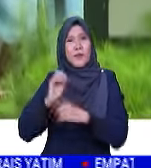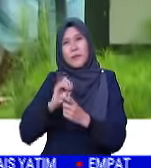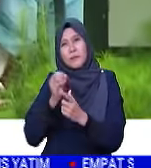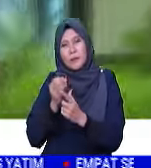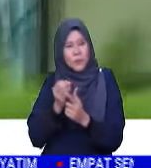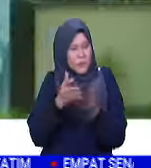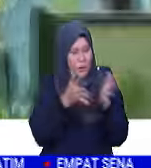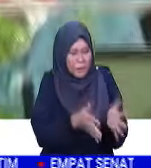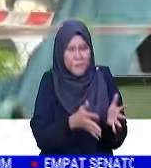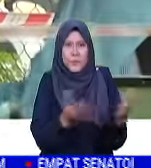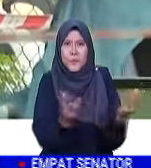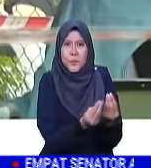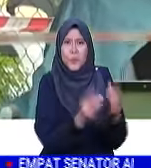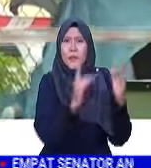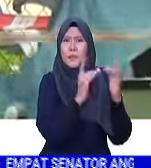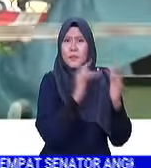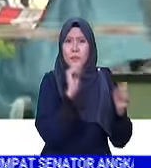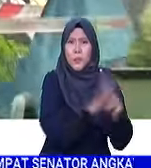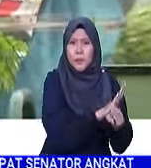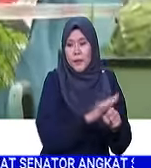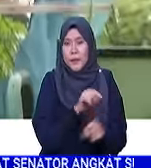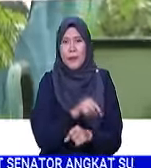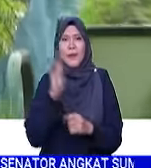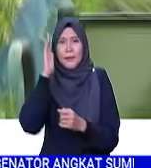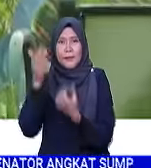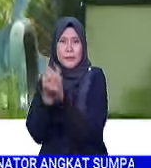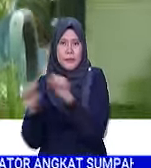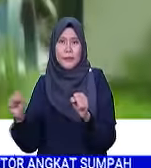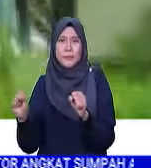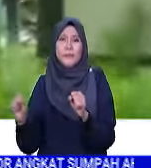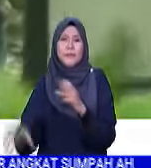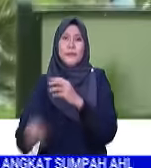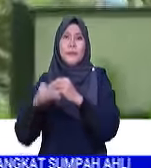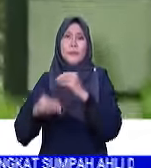beberapa unit saja, jadi kita kena bersedia lah